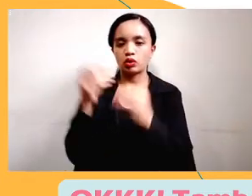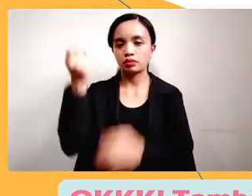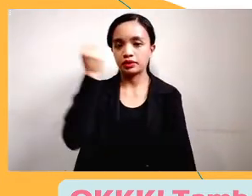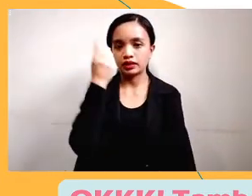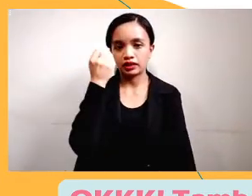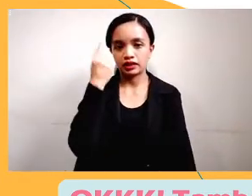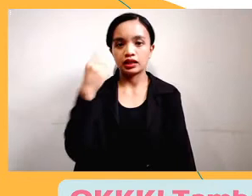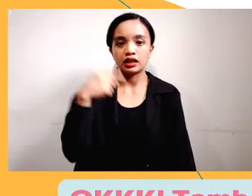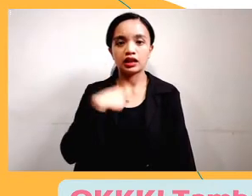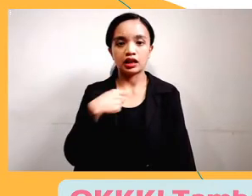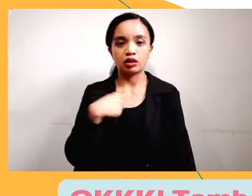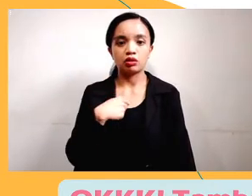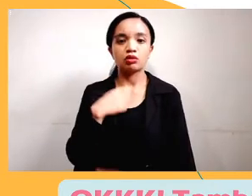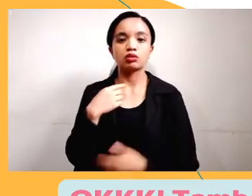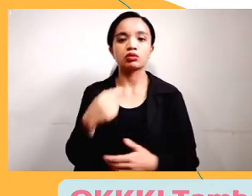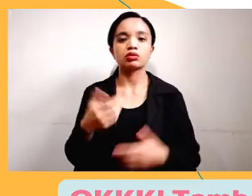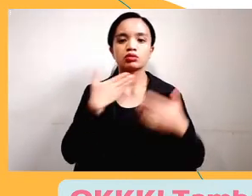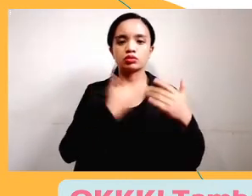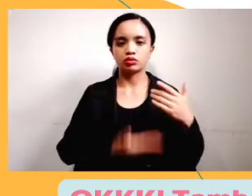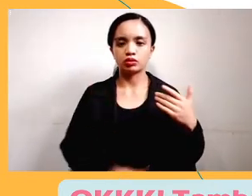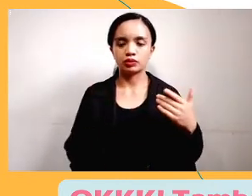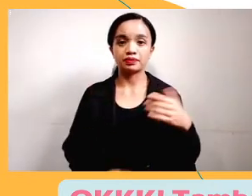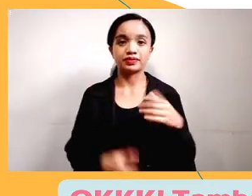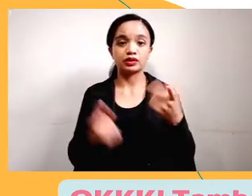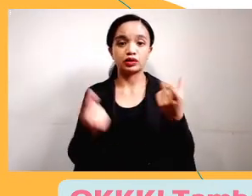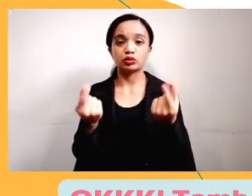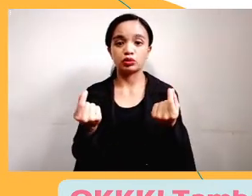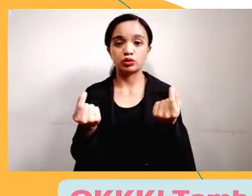ay gutom. Ngayon naman, itry natin siya na